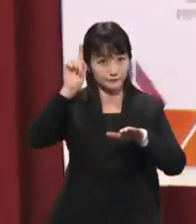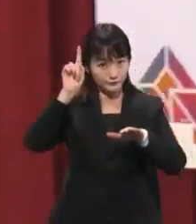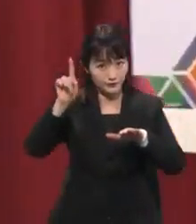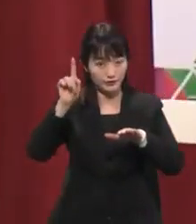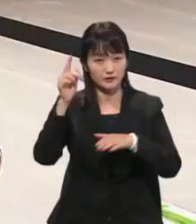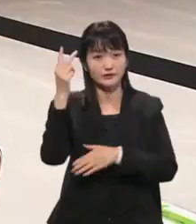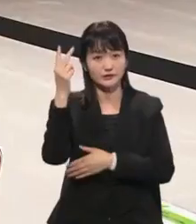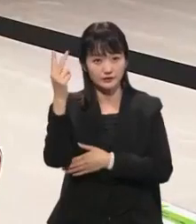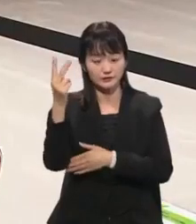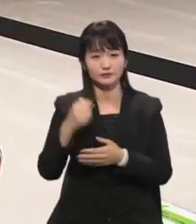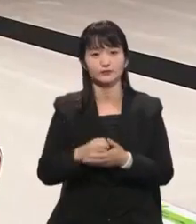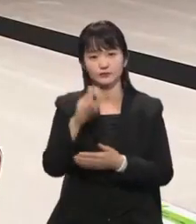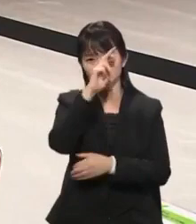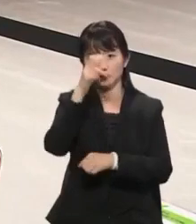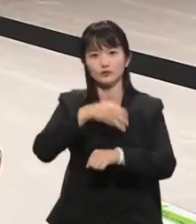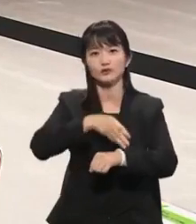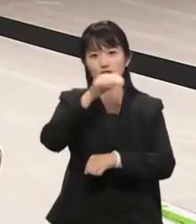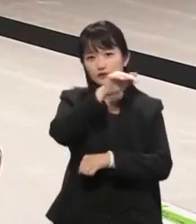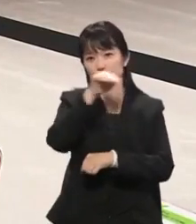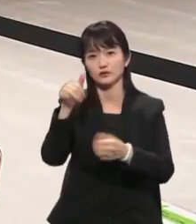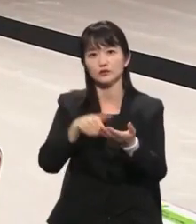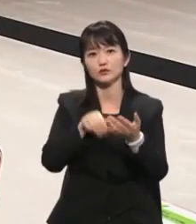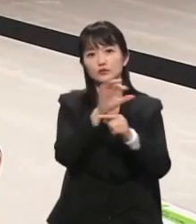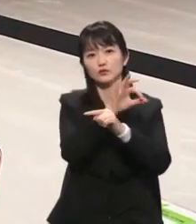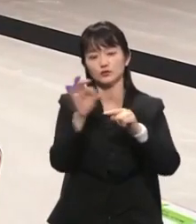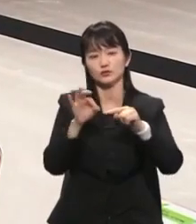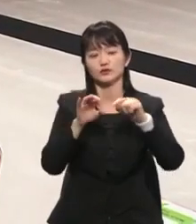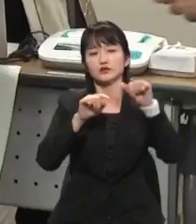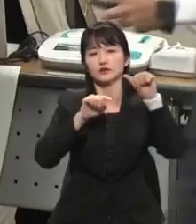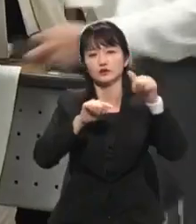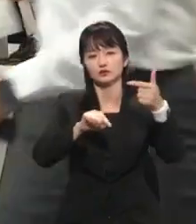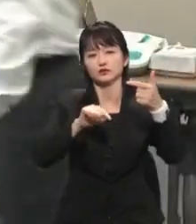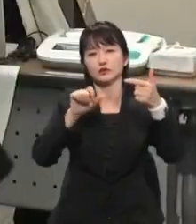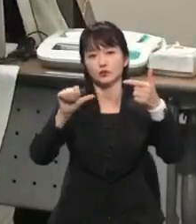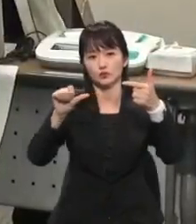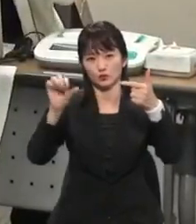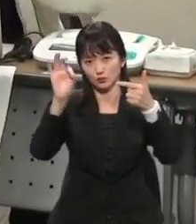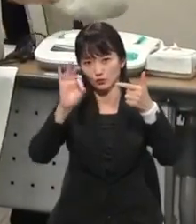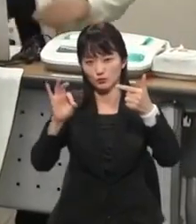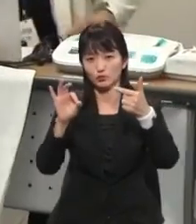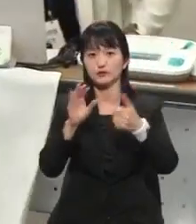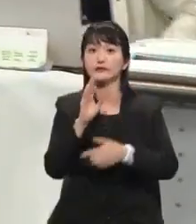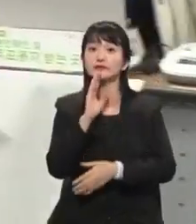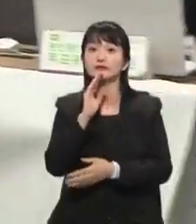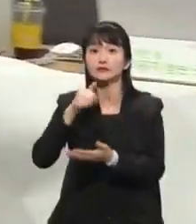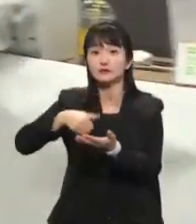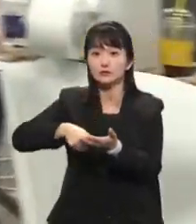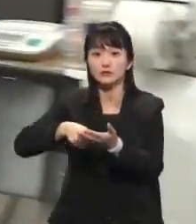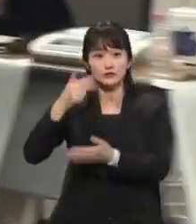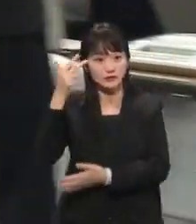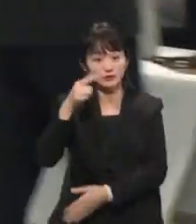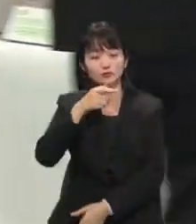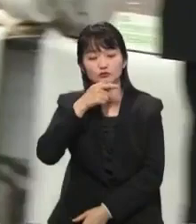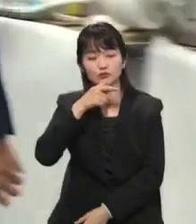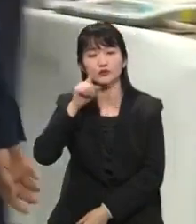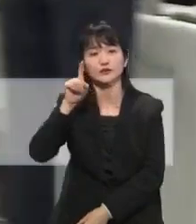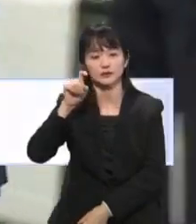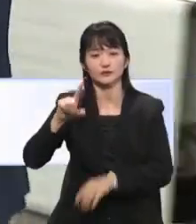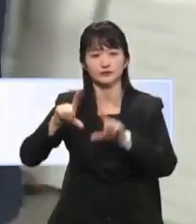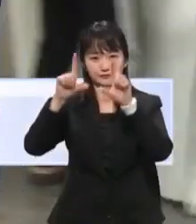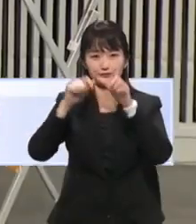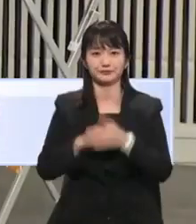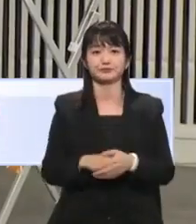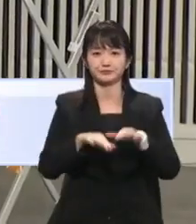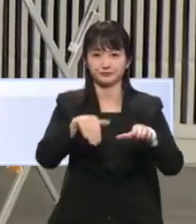오후 4시 기준 투표율은 6.55%입니다. 본투표는 다음 주 수요일 11일입니다. 자, 이번 선거는 내년